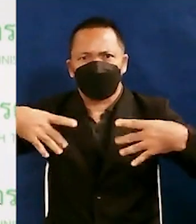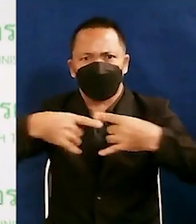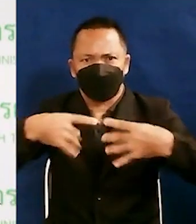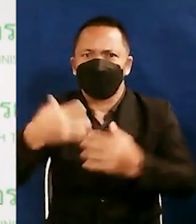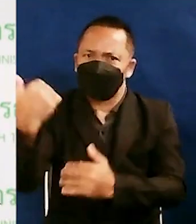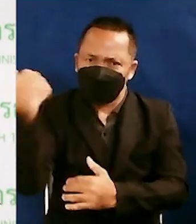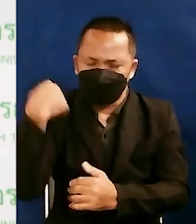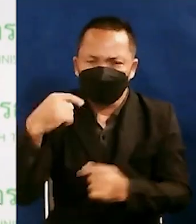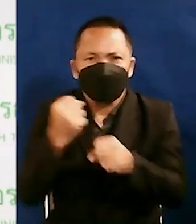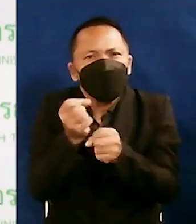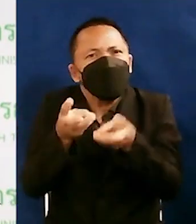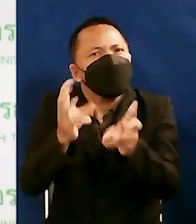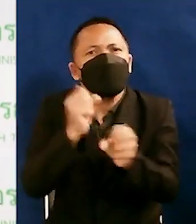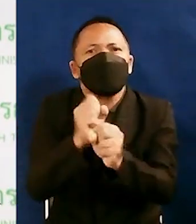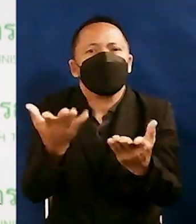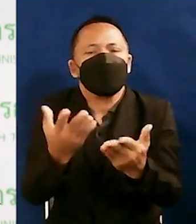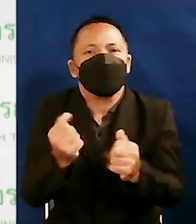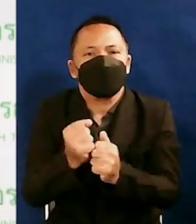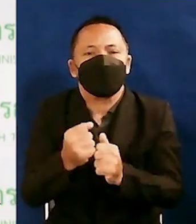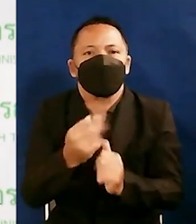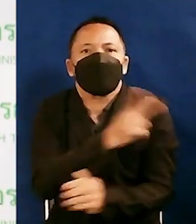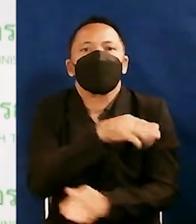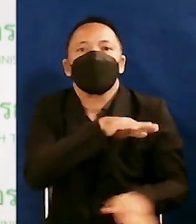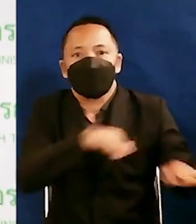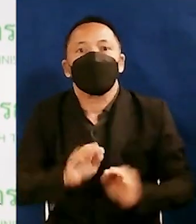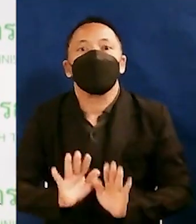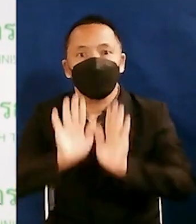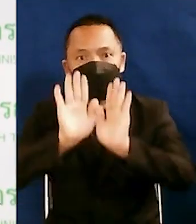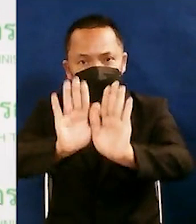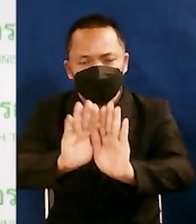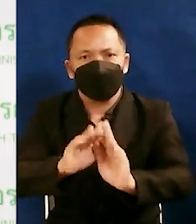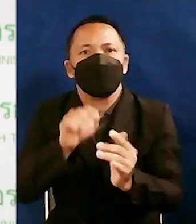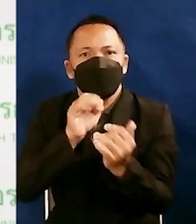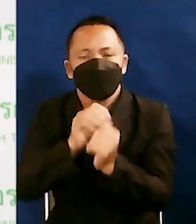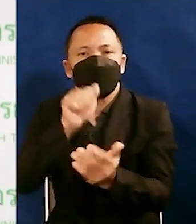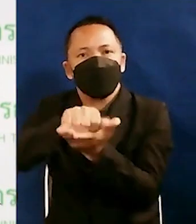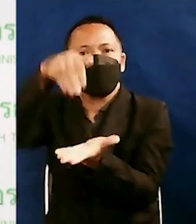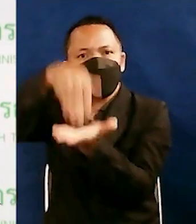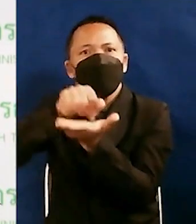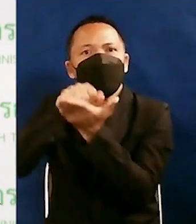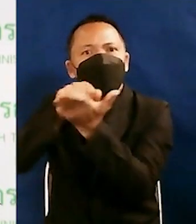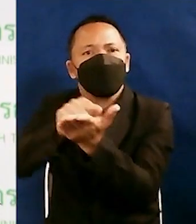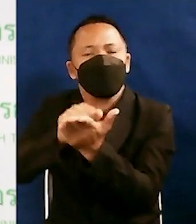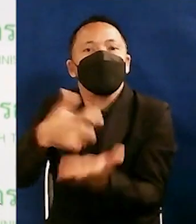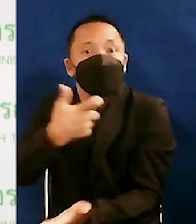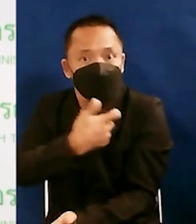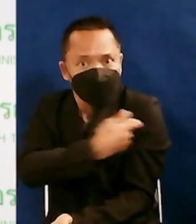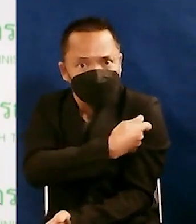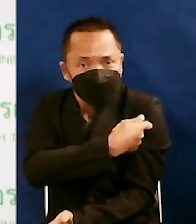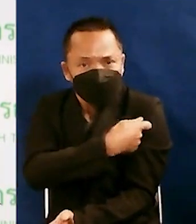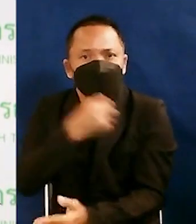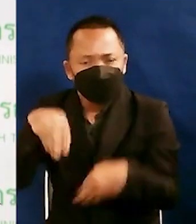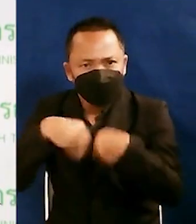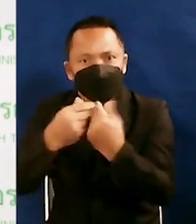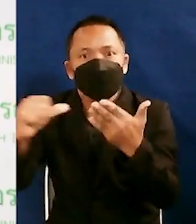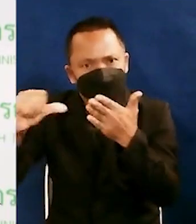คะจะทำการอย่างไรก็ทางหมอพร้อมฝากแจ้งมานะคะว่าสามารถติดต่อหน่วยบริการที่ท่านเข้ารับวัคซีนนะคะให้ท